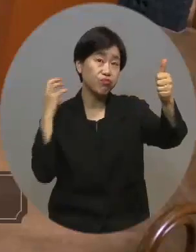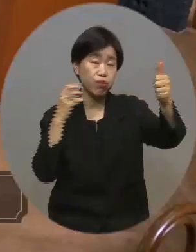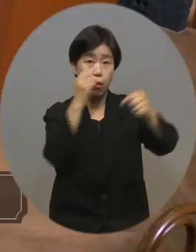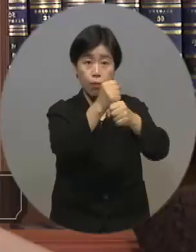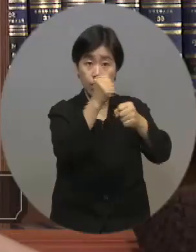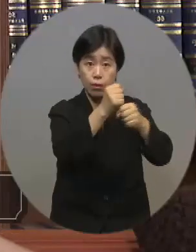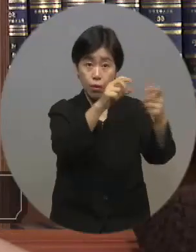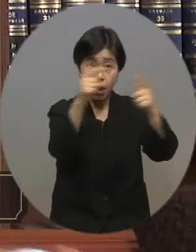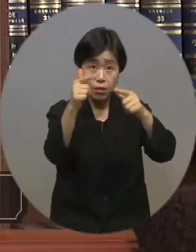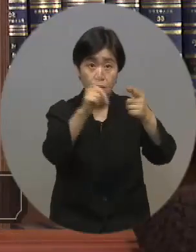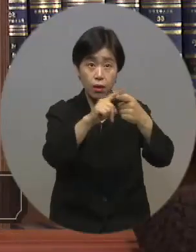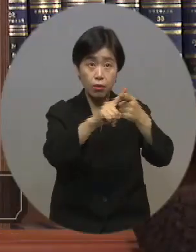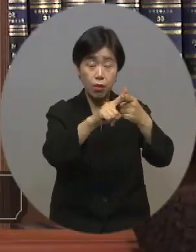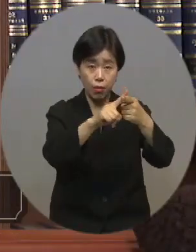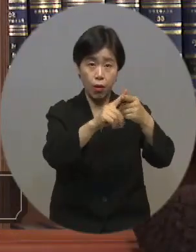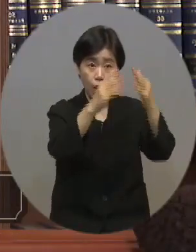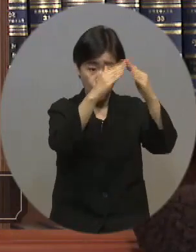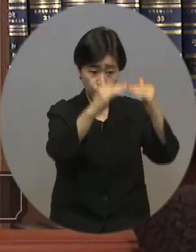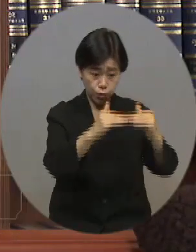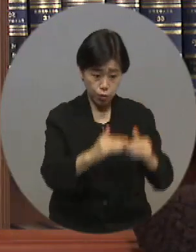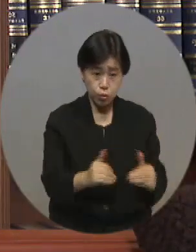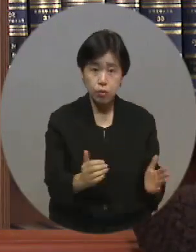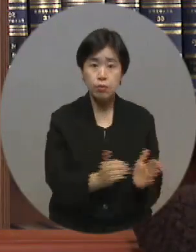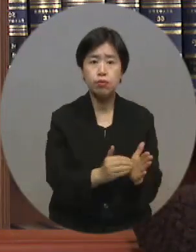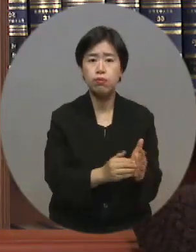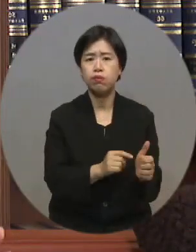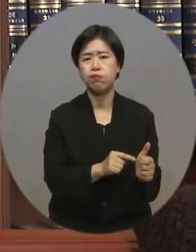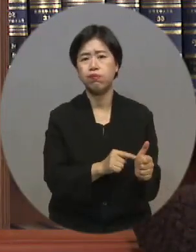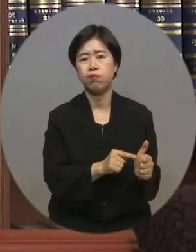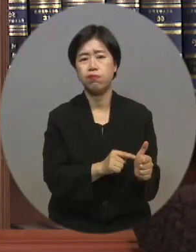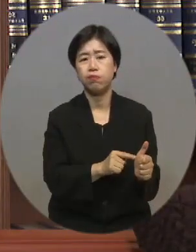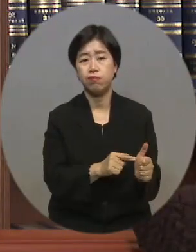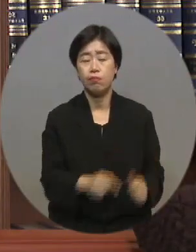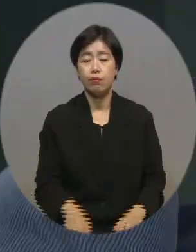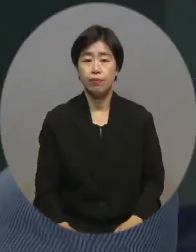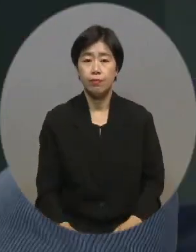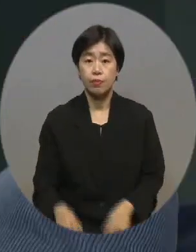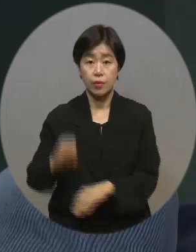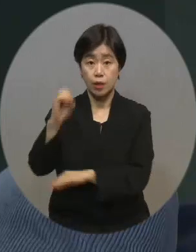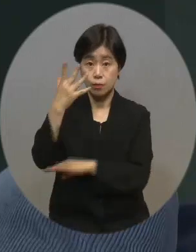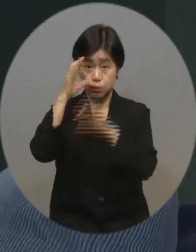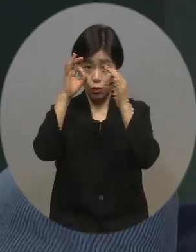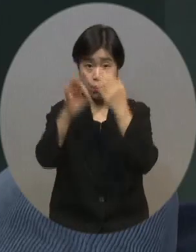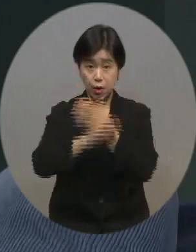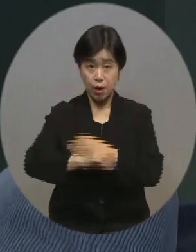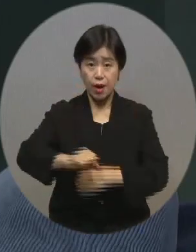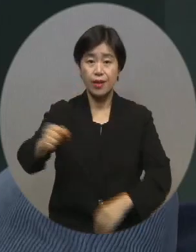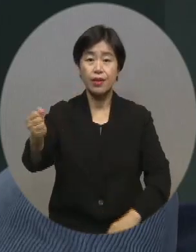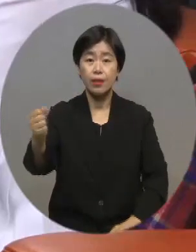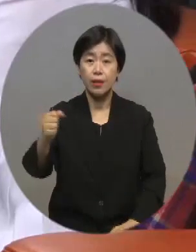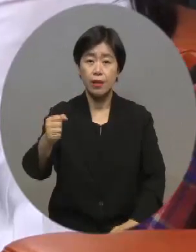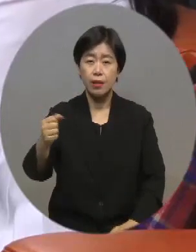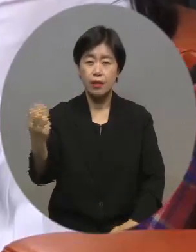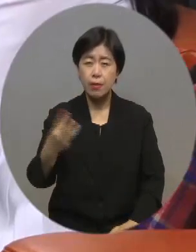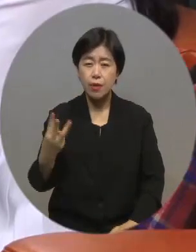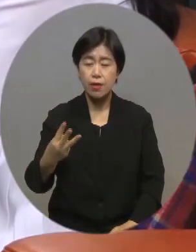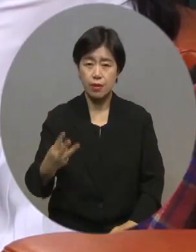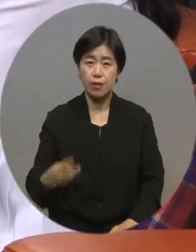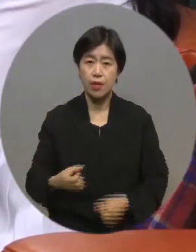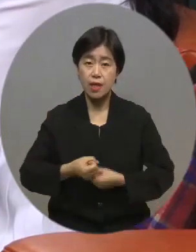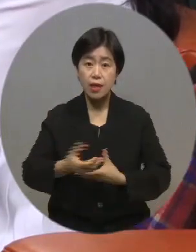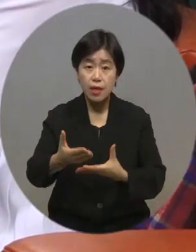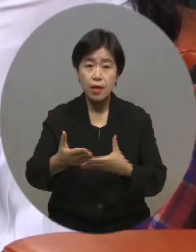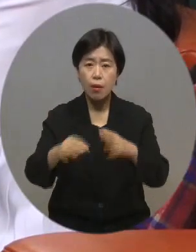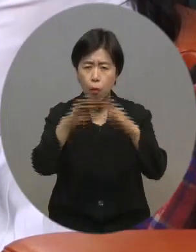이런 반응이 올 거라는 걸 당연히 그걸 알잖아요. 보시고 이렇게 보세요. 신문에 삼천리란 말을 다 빼는 거예요. 8천만 이런